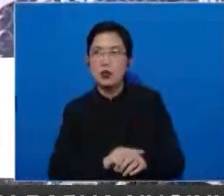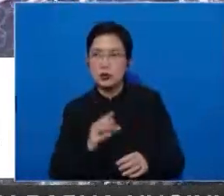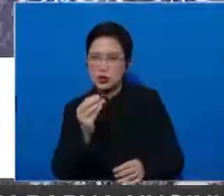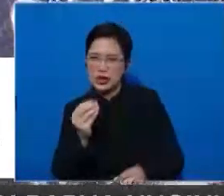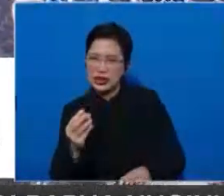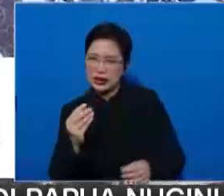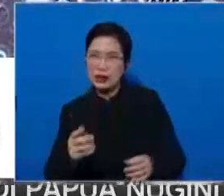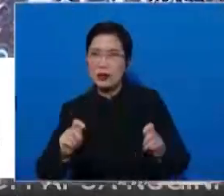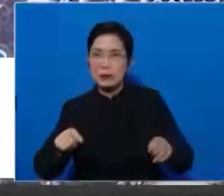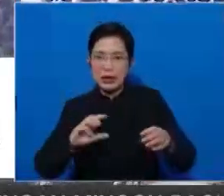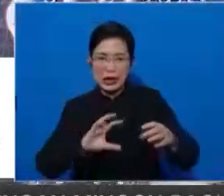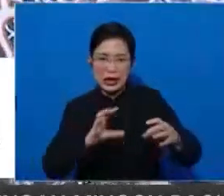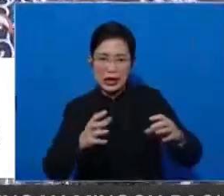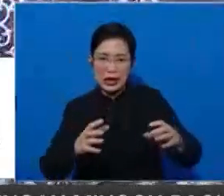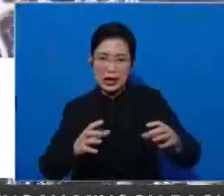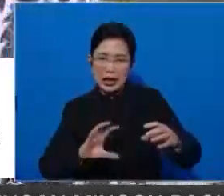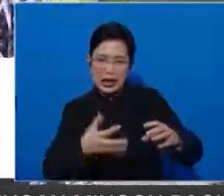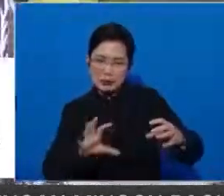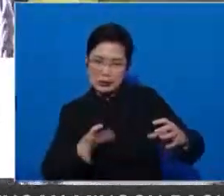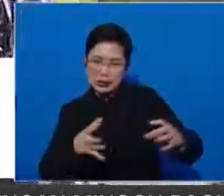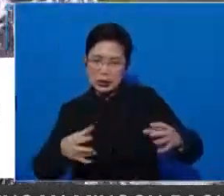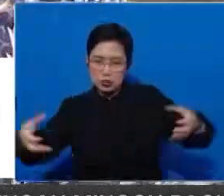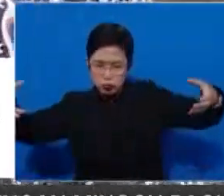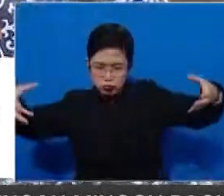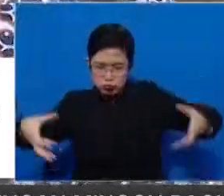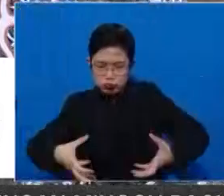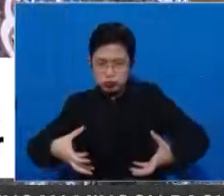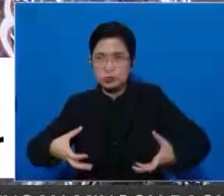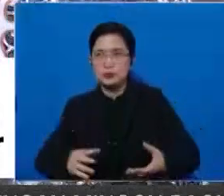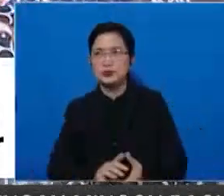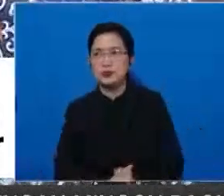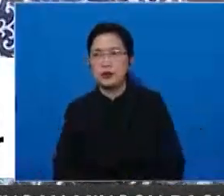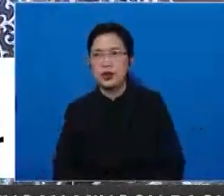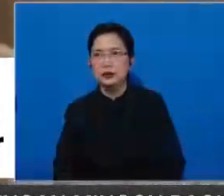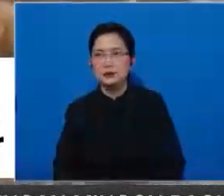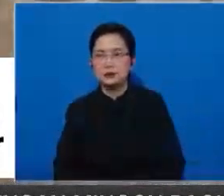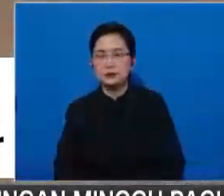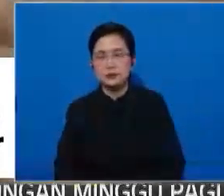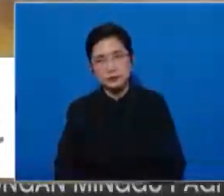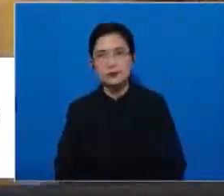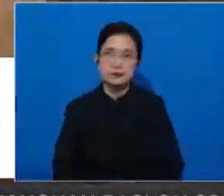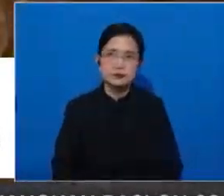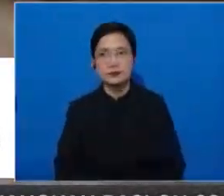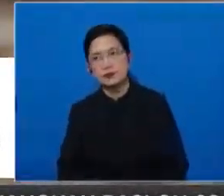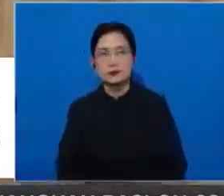yang sifatnya bisa menampung lebih banyak. Untuk membantu proses pengeringan itu, bisa pakai oven atau apa.